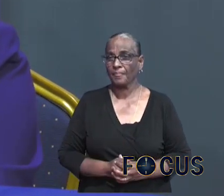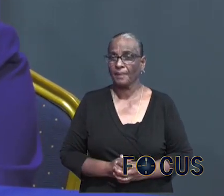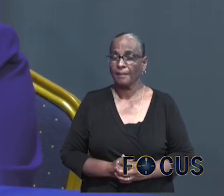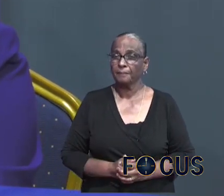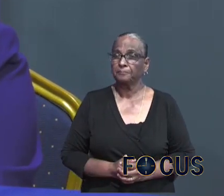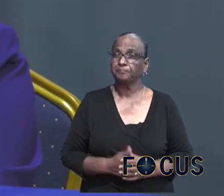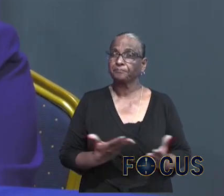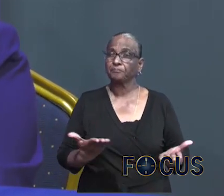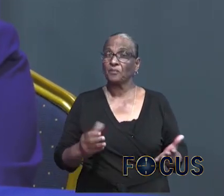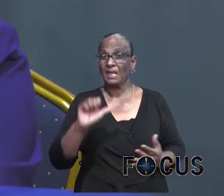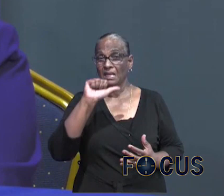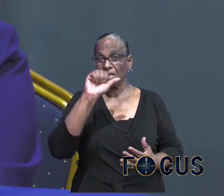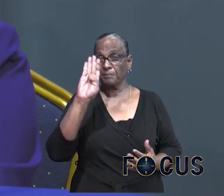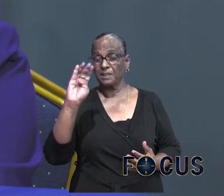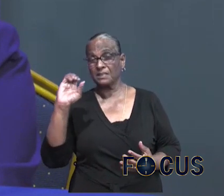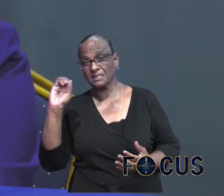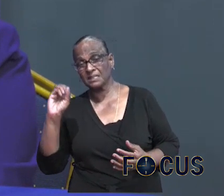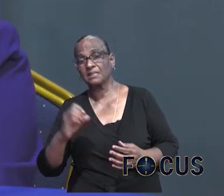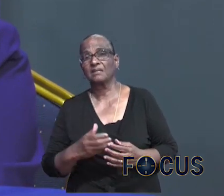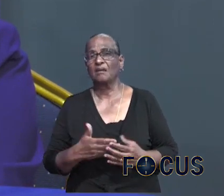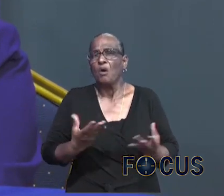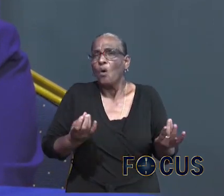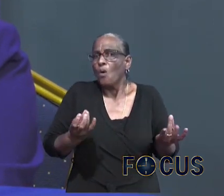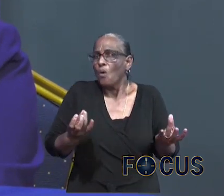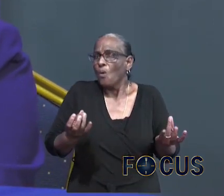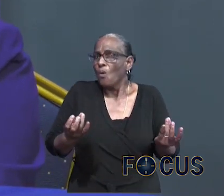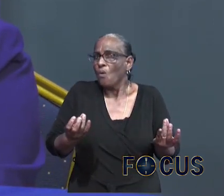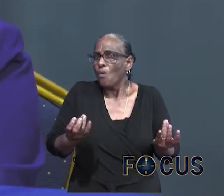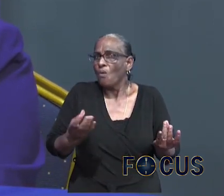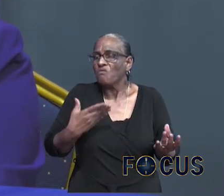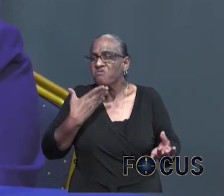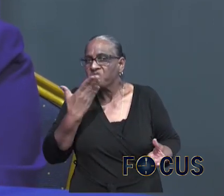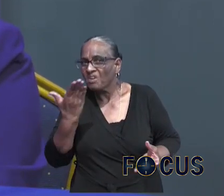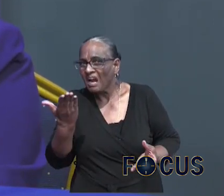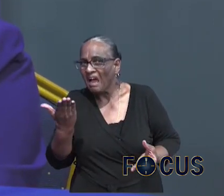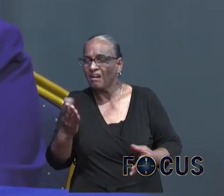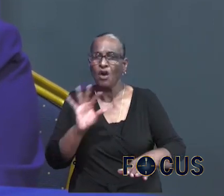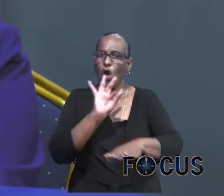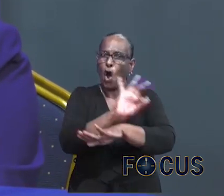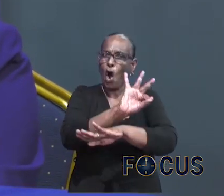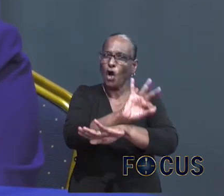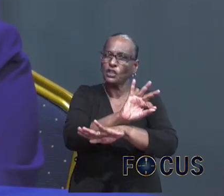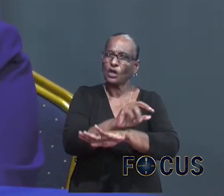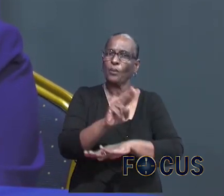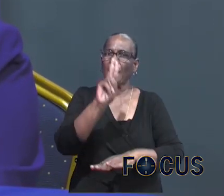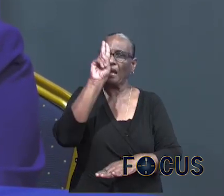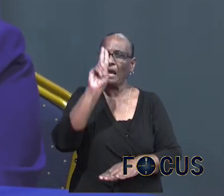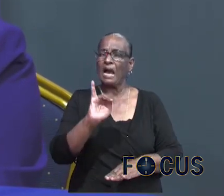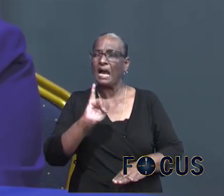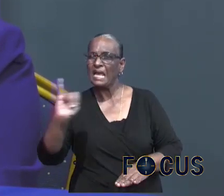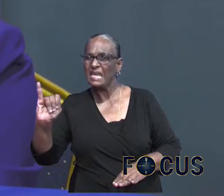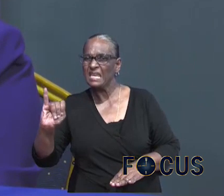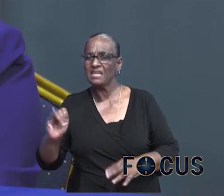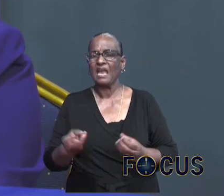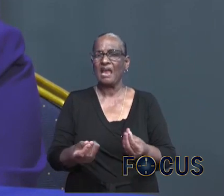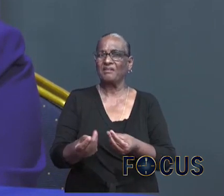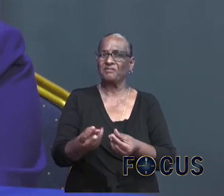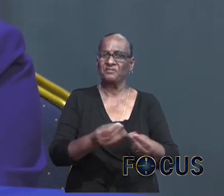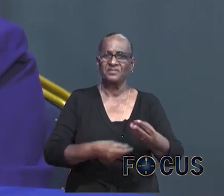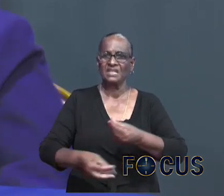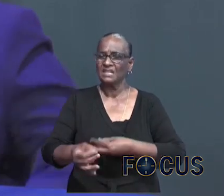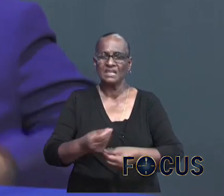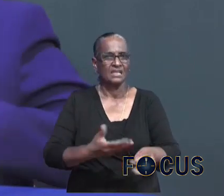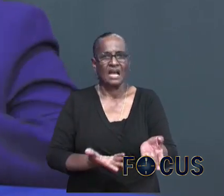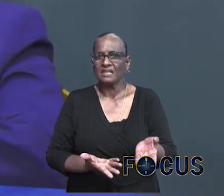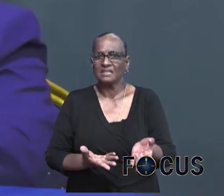de vraag ook mee gesteld door EBC. Hoe staat het met de vragen gesteld aan onderwijs, HI en financiën? Zijn allemaal